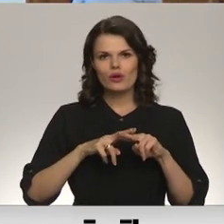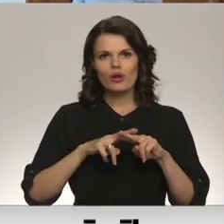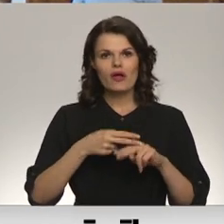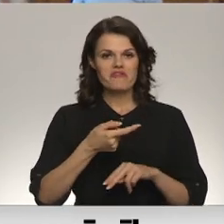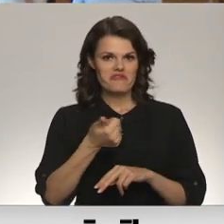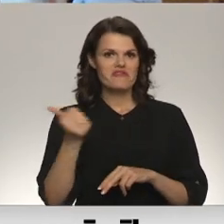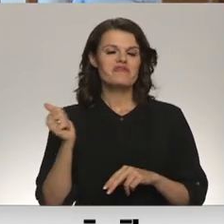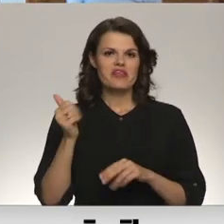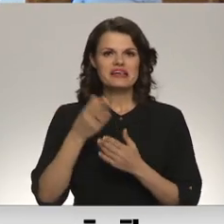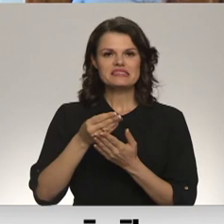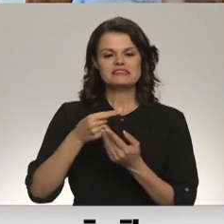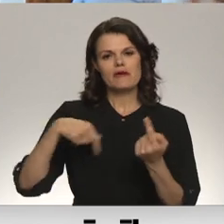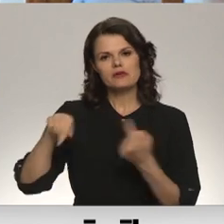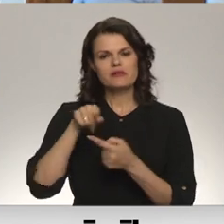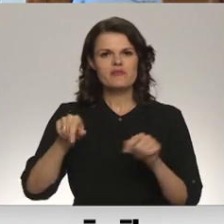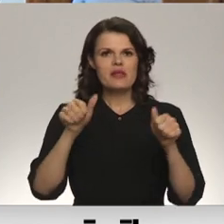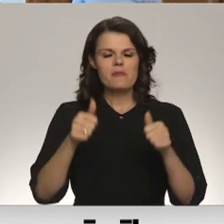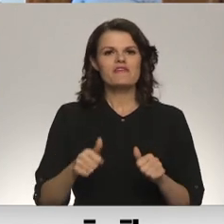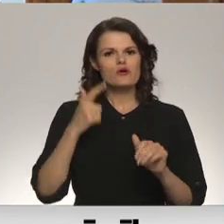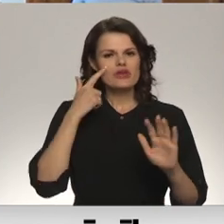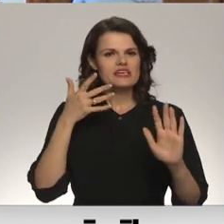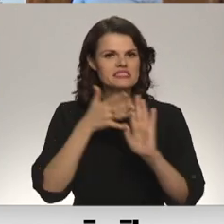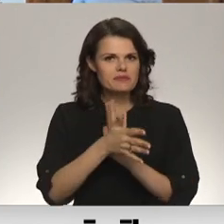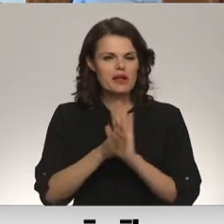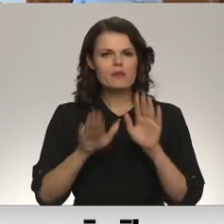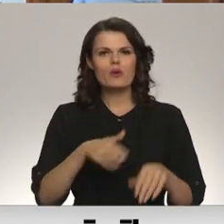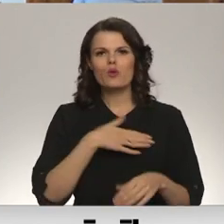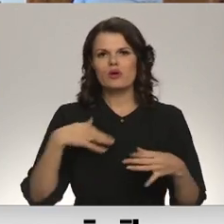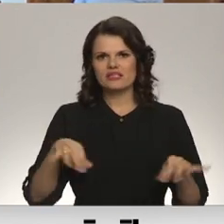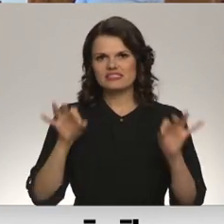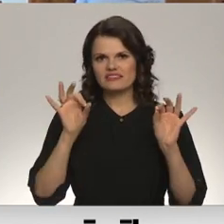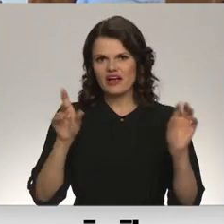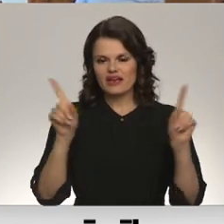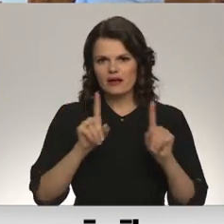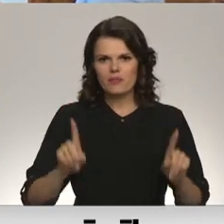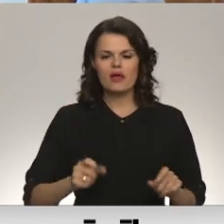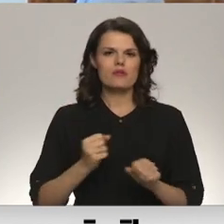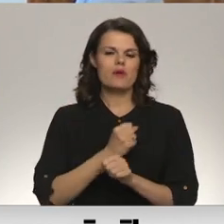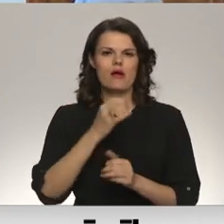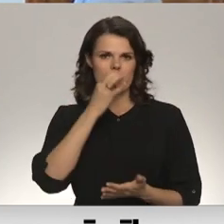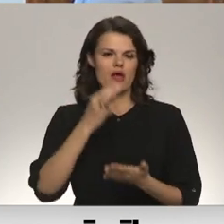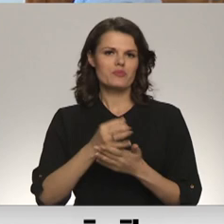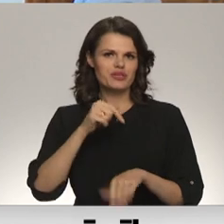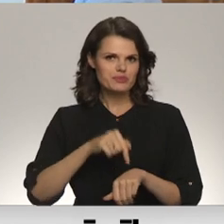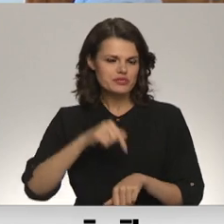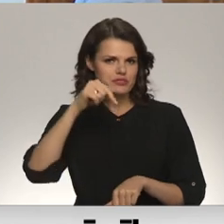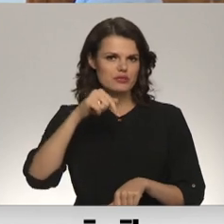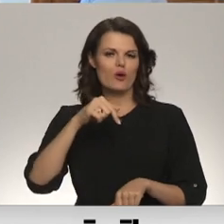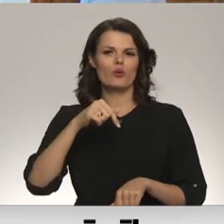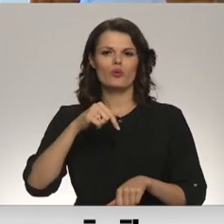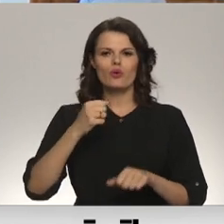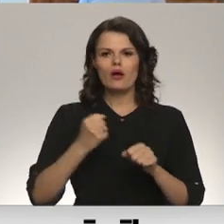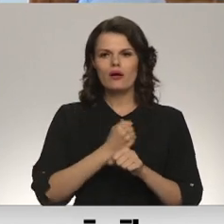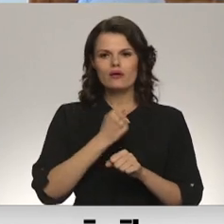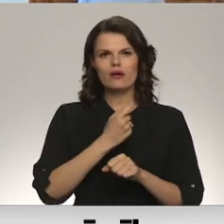Viņi savā starp viņiem veidojas izpratne par ļoti svarīgām lietām, gan atbildības sajūta,